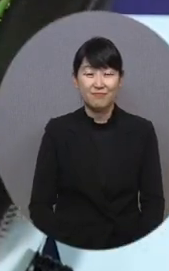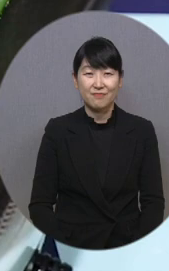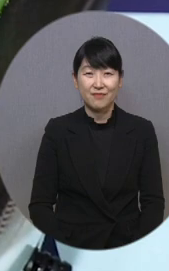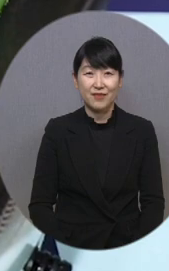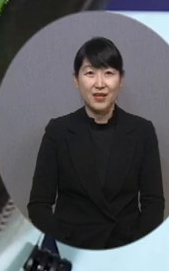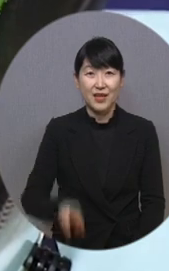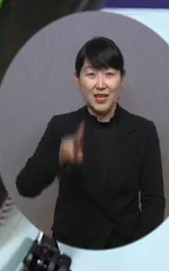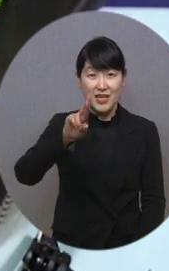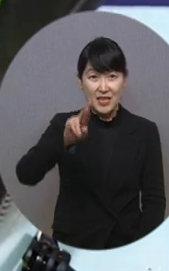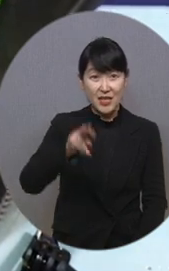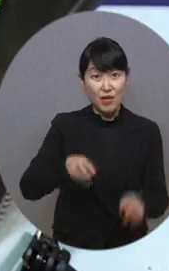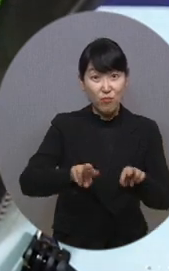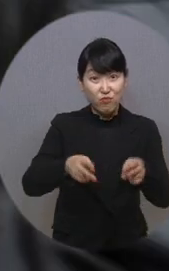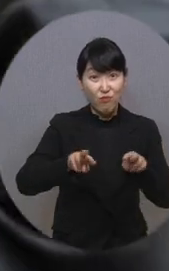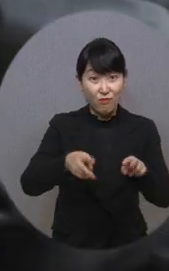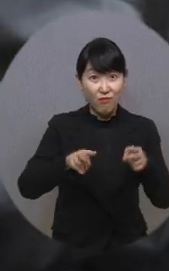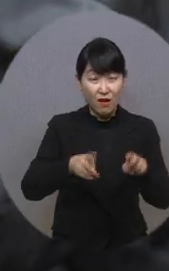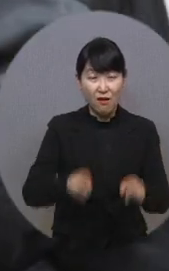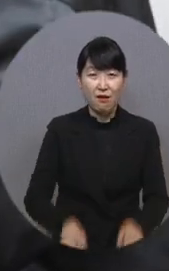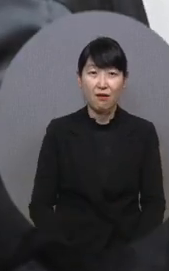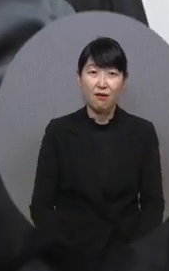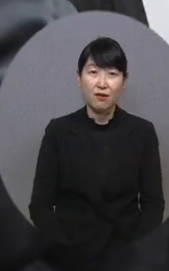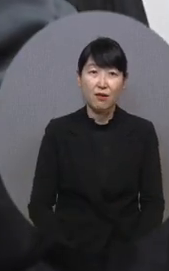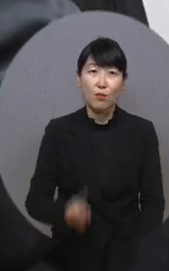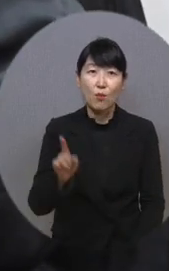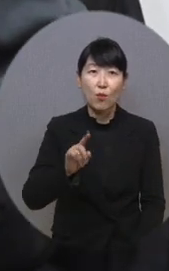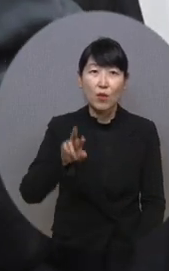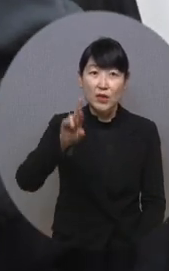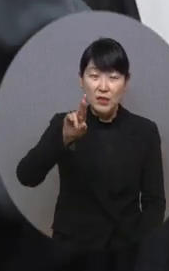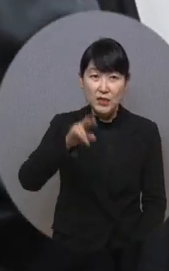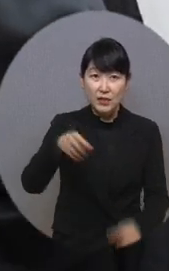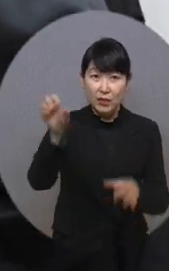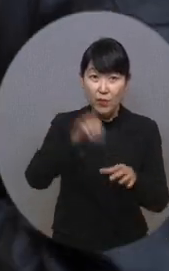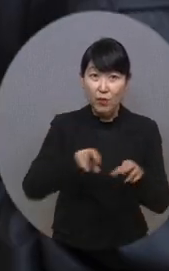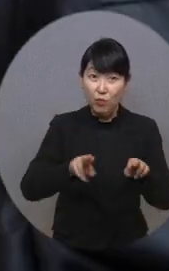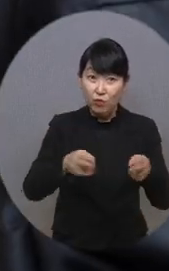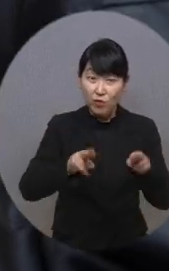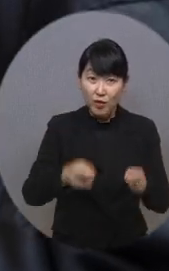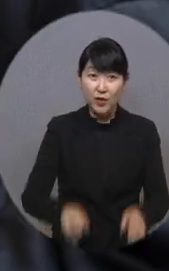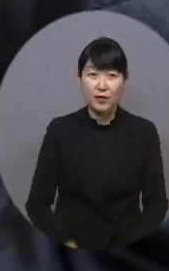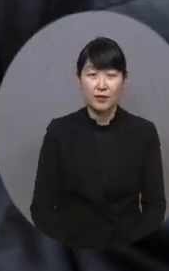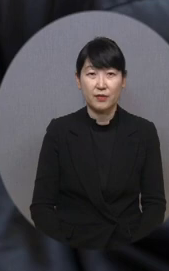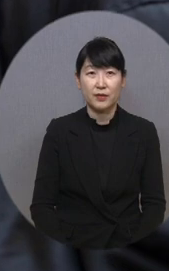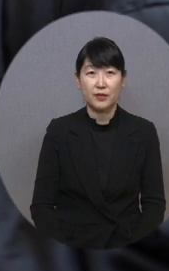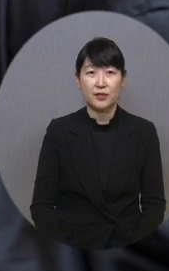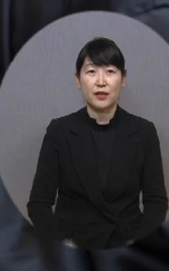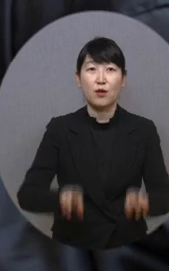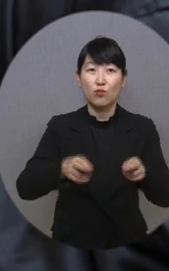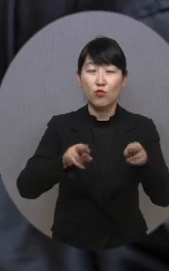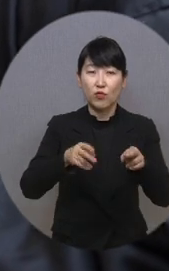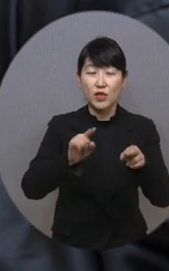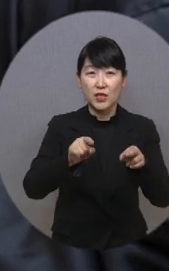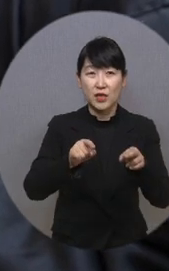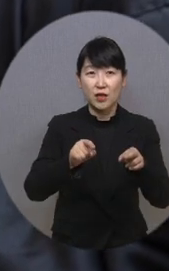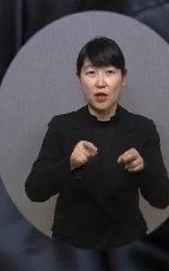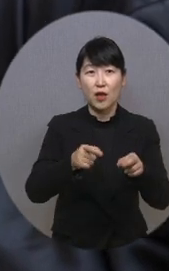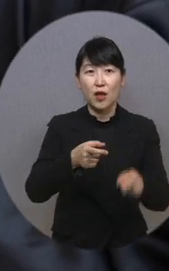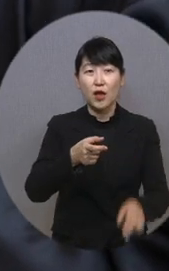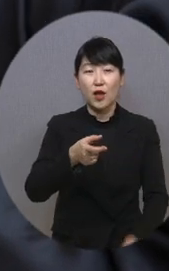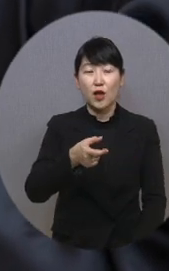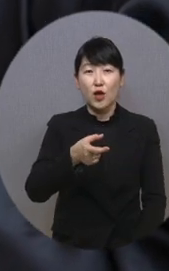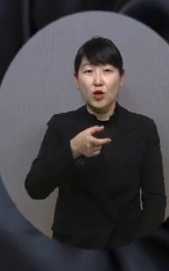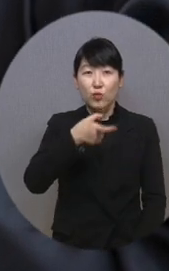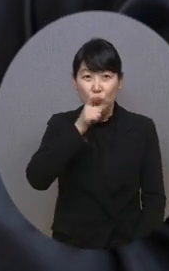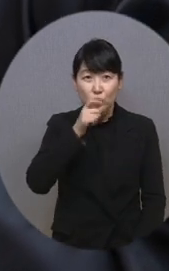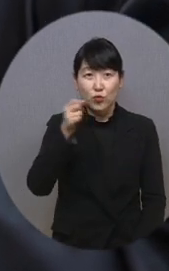인삼 불고기라고 되어 있는데 이거 그냥 인삼이 들어간 건가요? 불고기에 육수랑 야채랑 모든